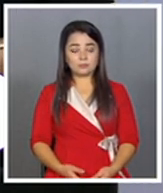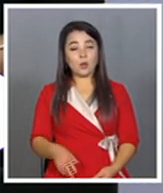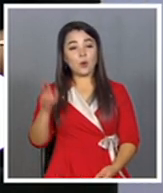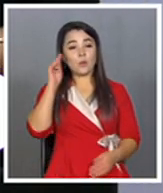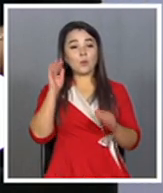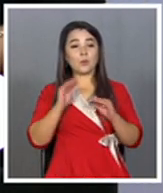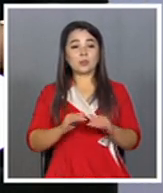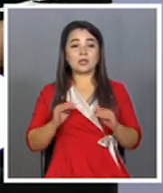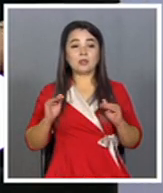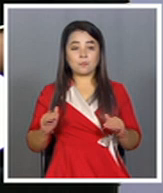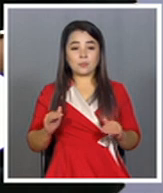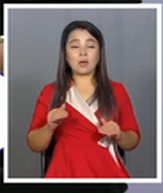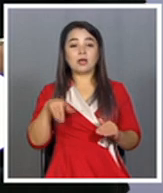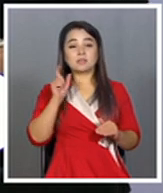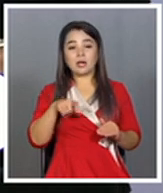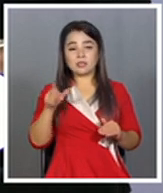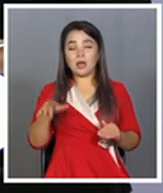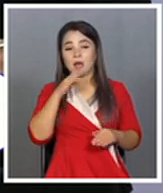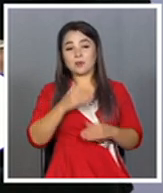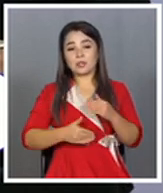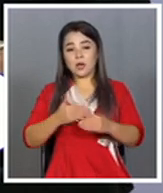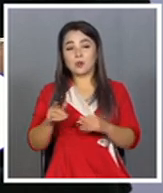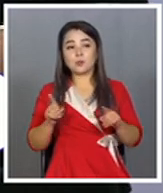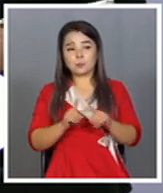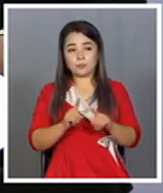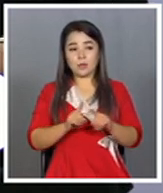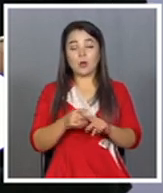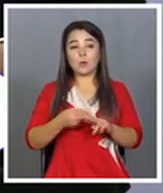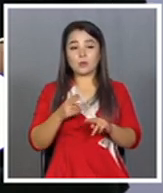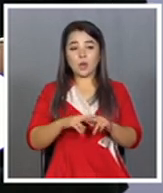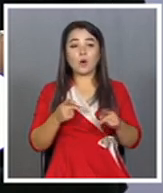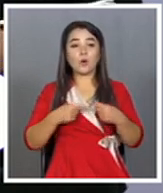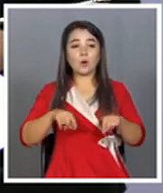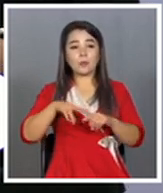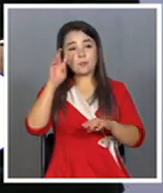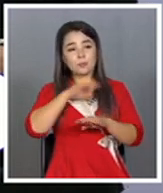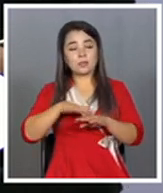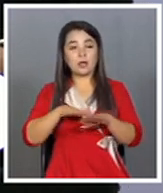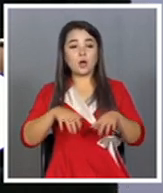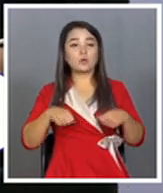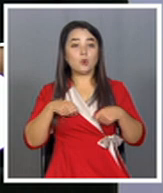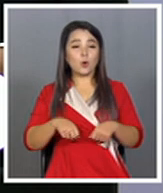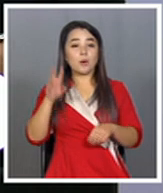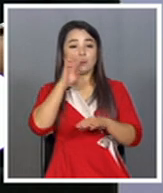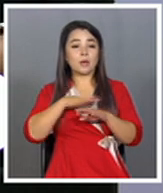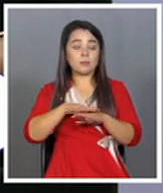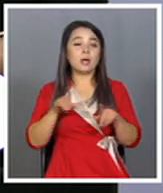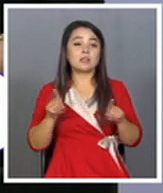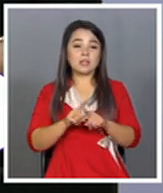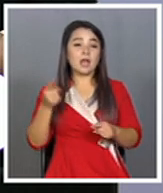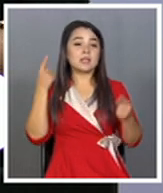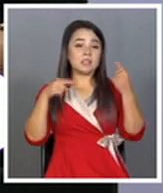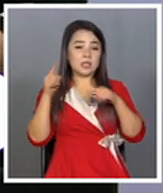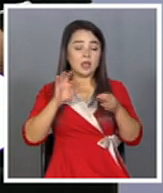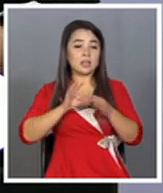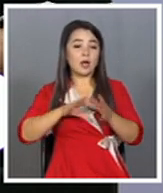Оқушылар, ағартушылық кезеңімен осы қоғам мемлекет және құқықтық мемлекет туралы